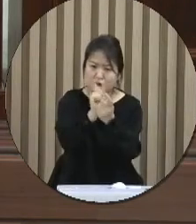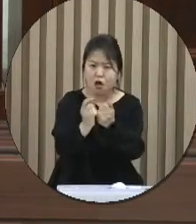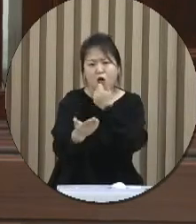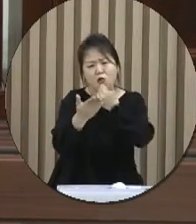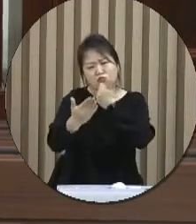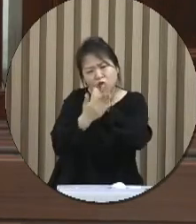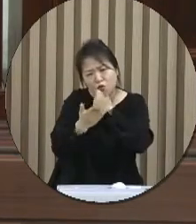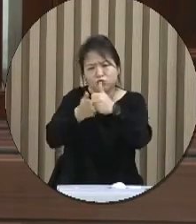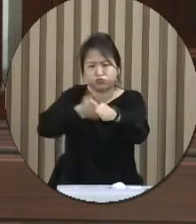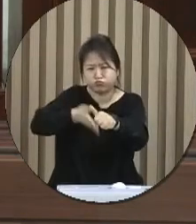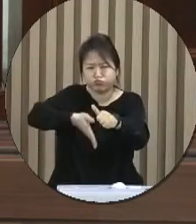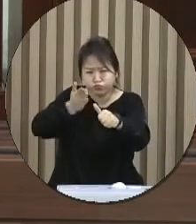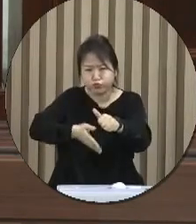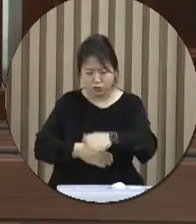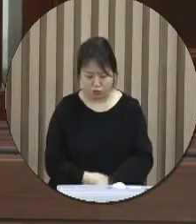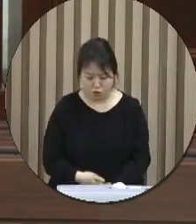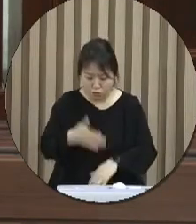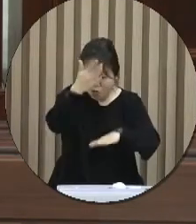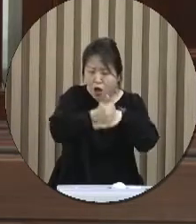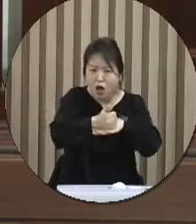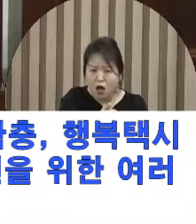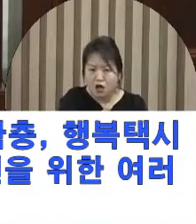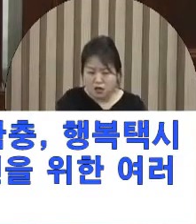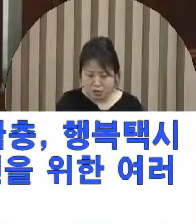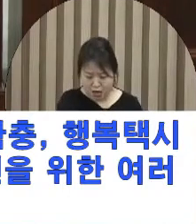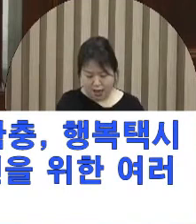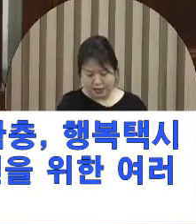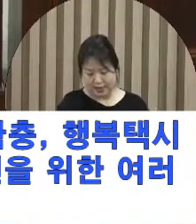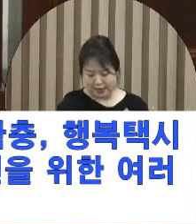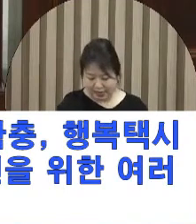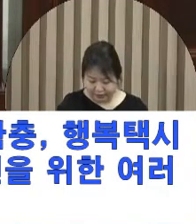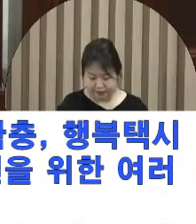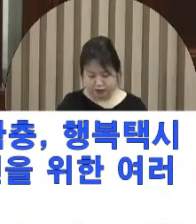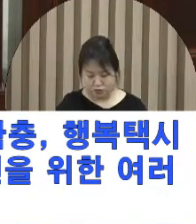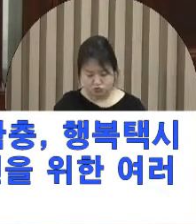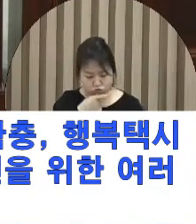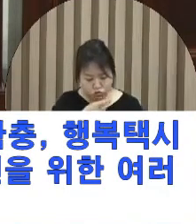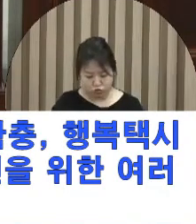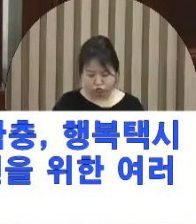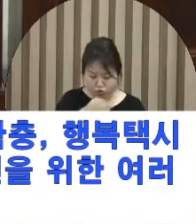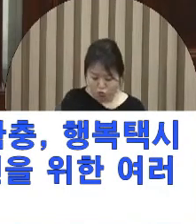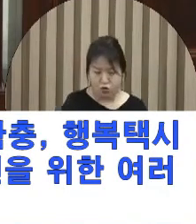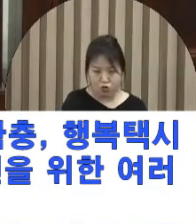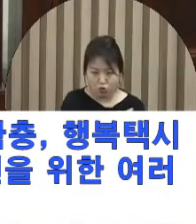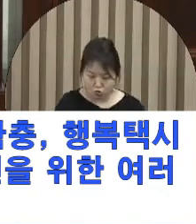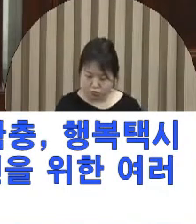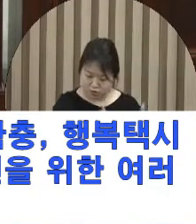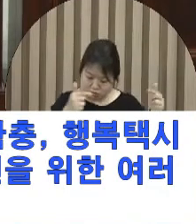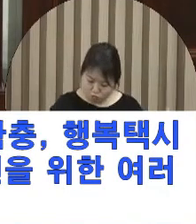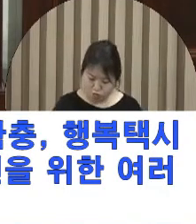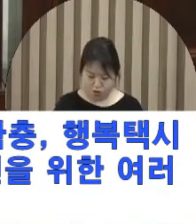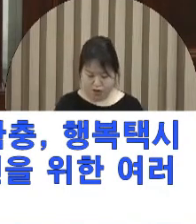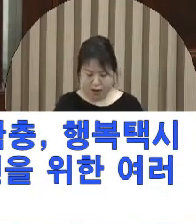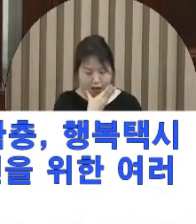협조를 요청했습니다. 그 결과 우정장안 팔탄에 도시가스 및 상하수도 보급, 대중교통